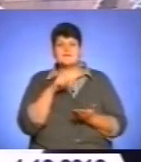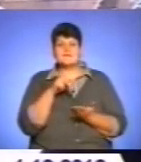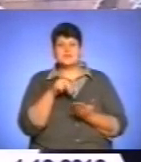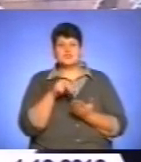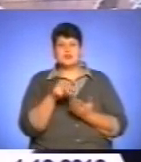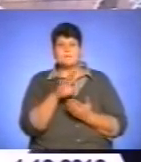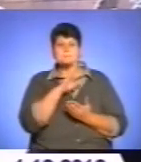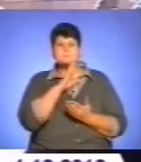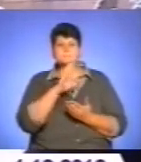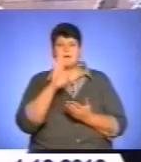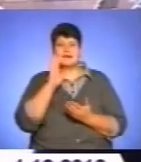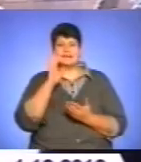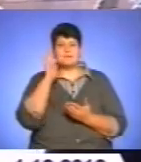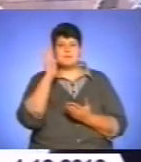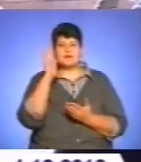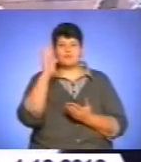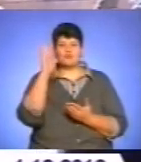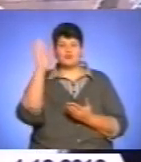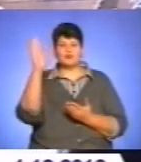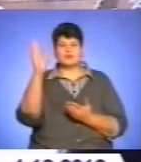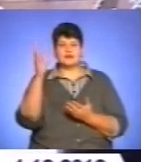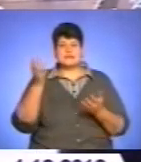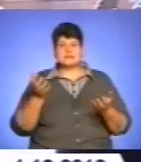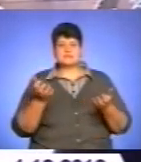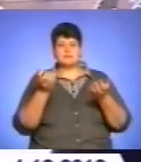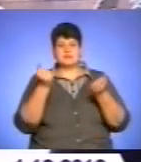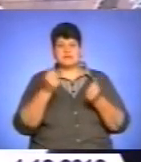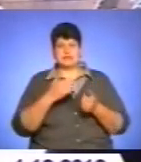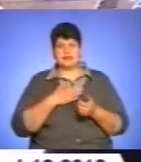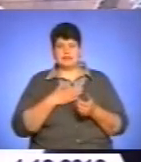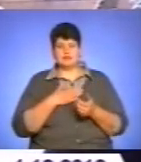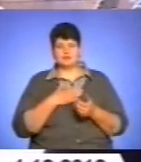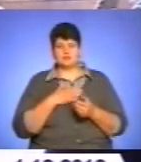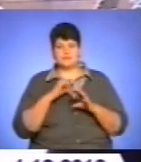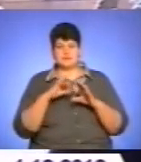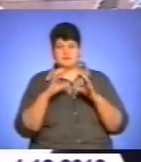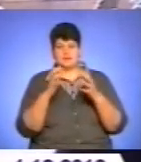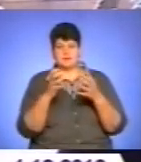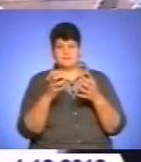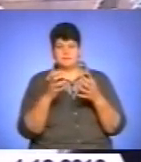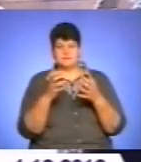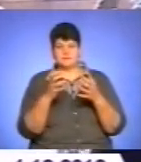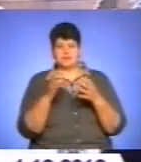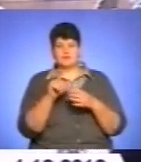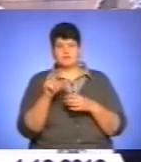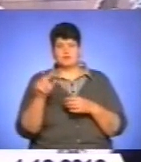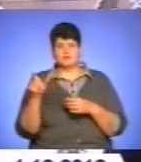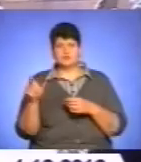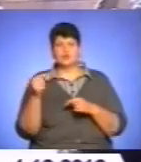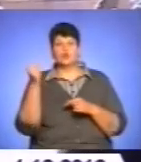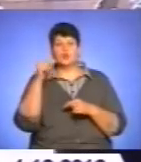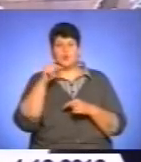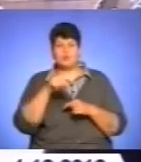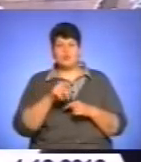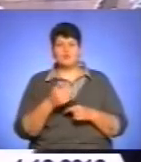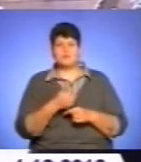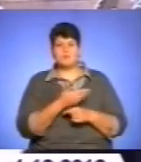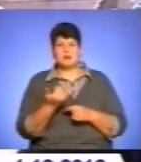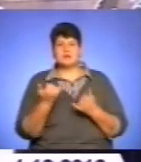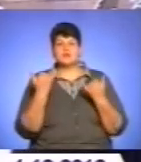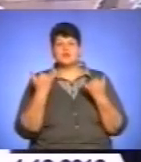тобто мати, майбутня мати Спасителя нашого світу. нашого всього людства. Саме тому ми